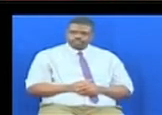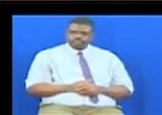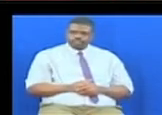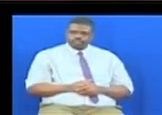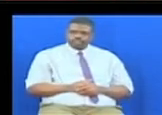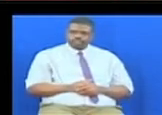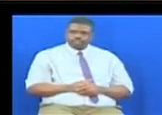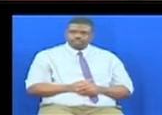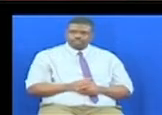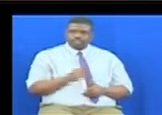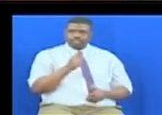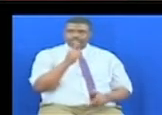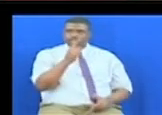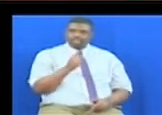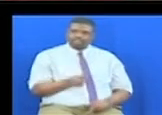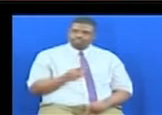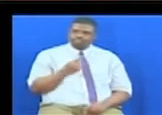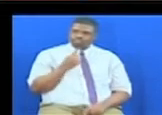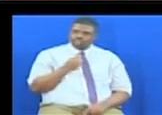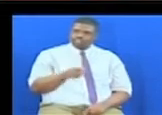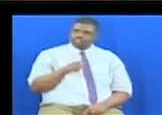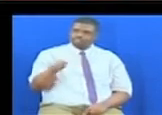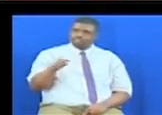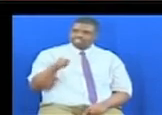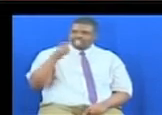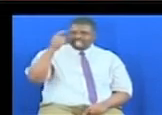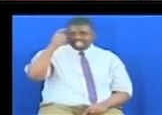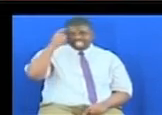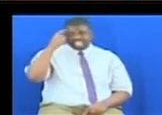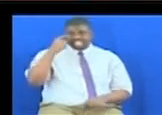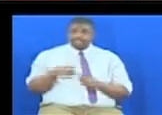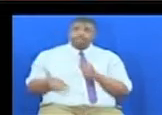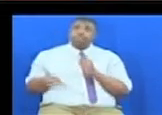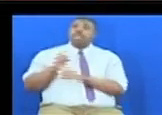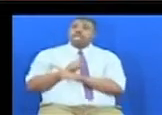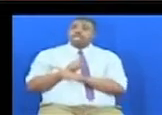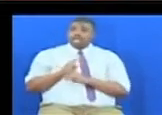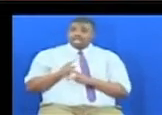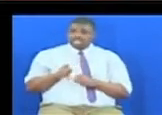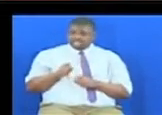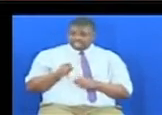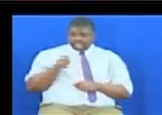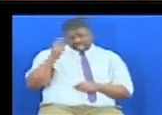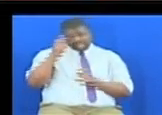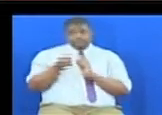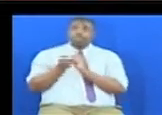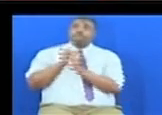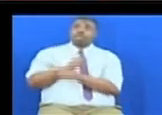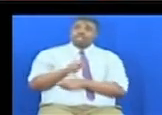Alafu hizi ndio unasema, hizi ndio akili mbadala. Yaani akili mbadala ndio hii sasa.